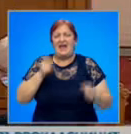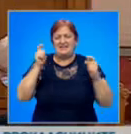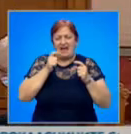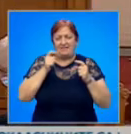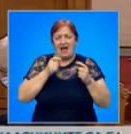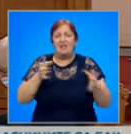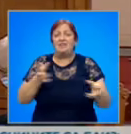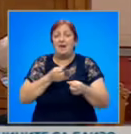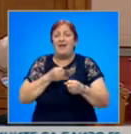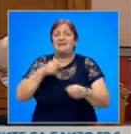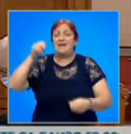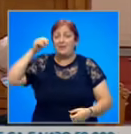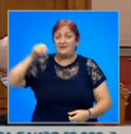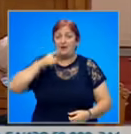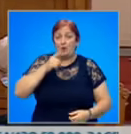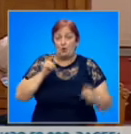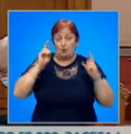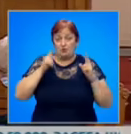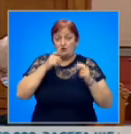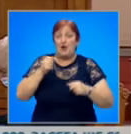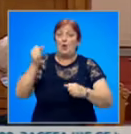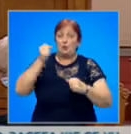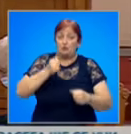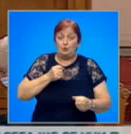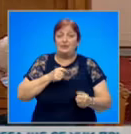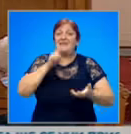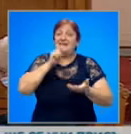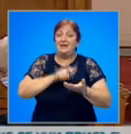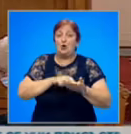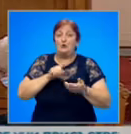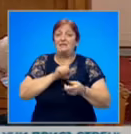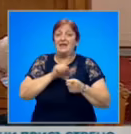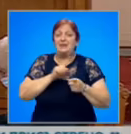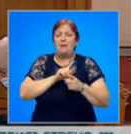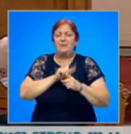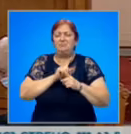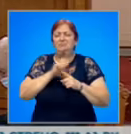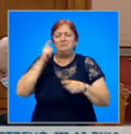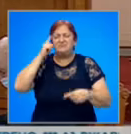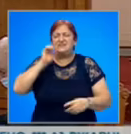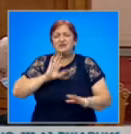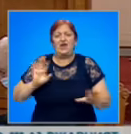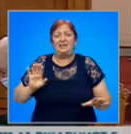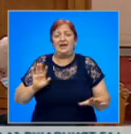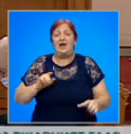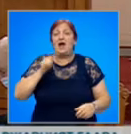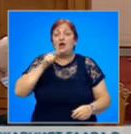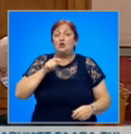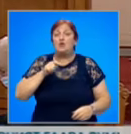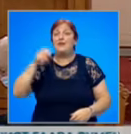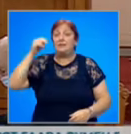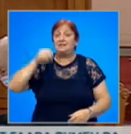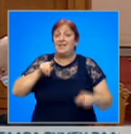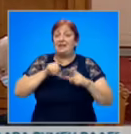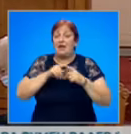скандал. Намери се президент, който реши, че Конституцията и законите нямат никакво значение. Този